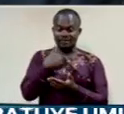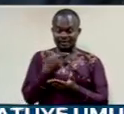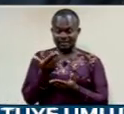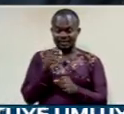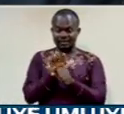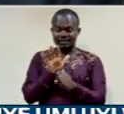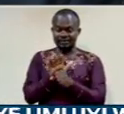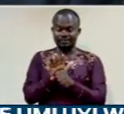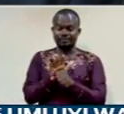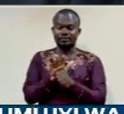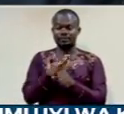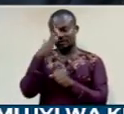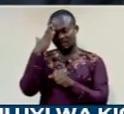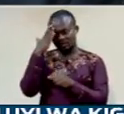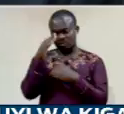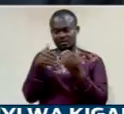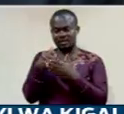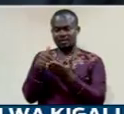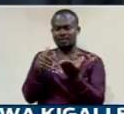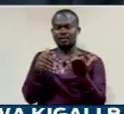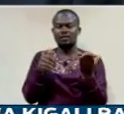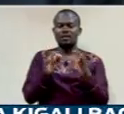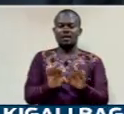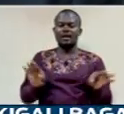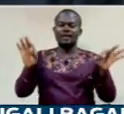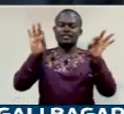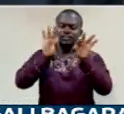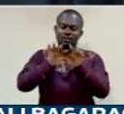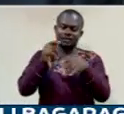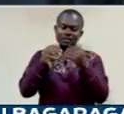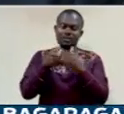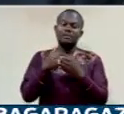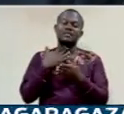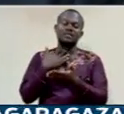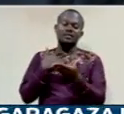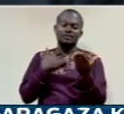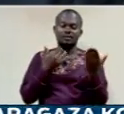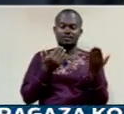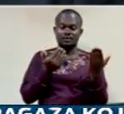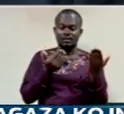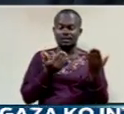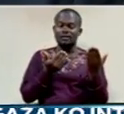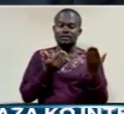cyane cyane no kumenya agaciro k'icyo barwaniraga